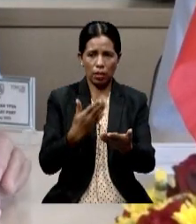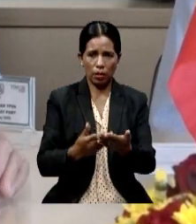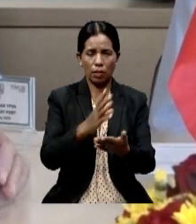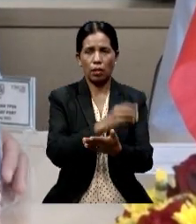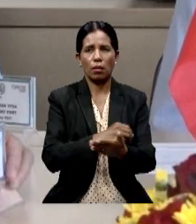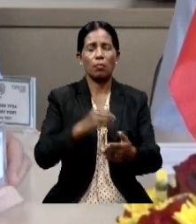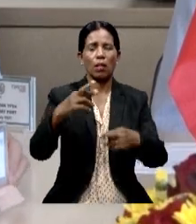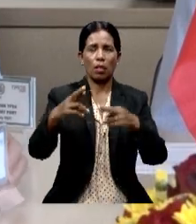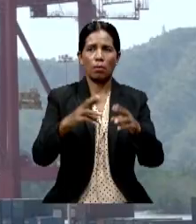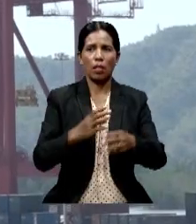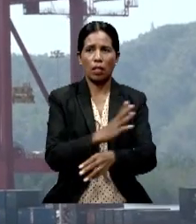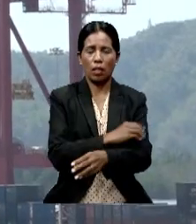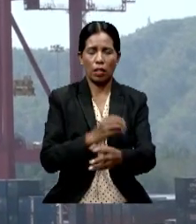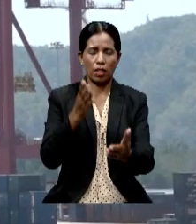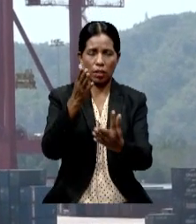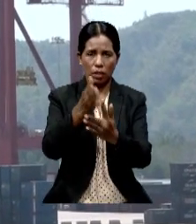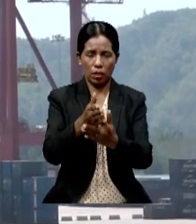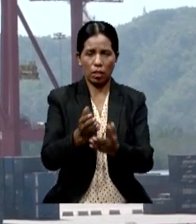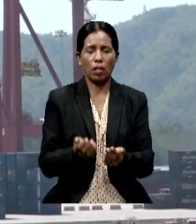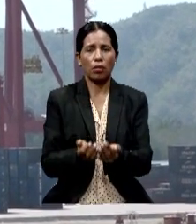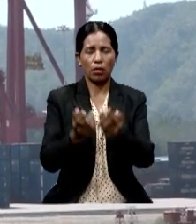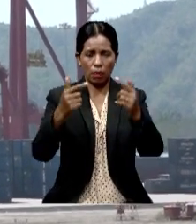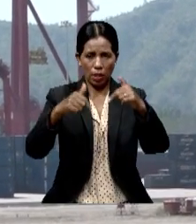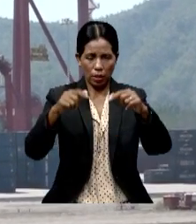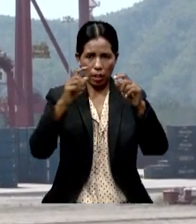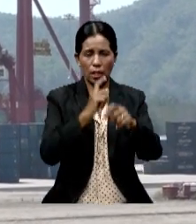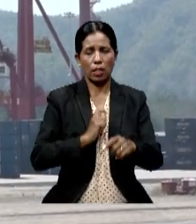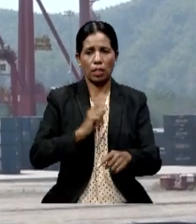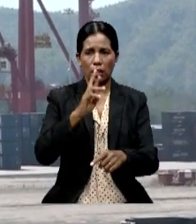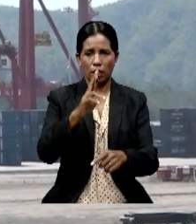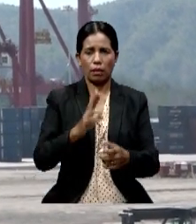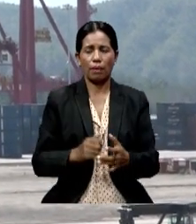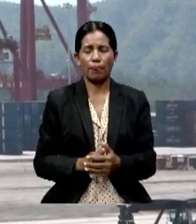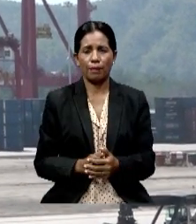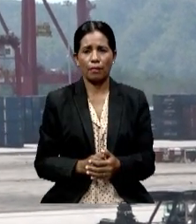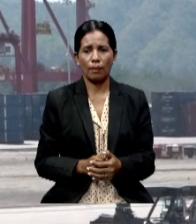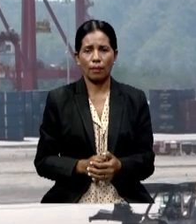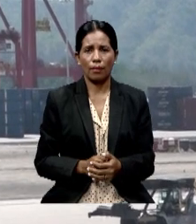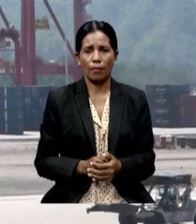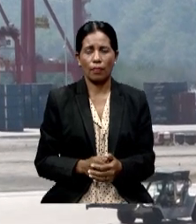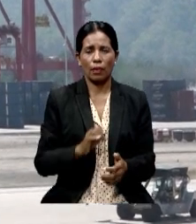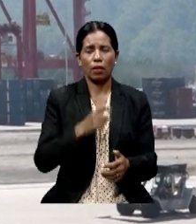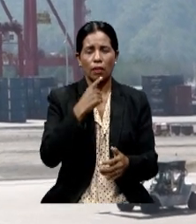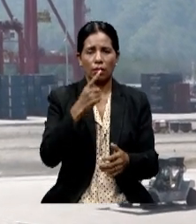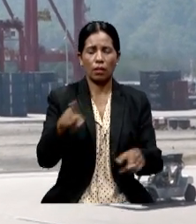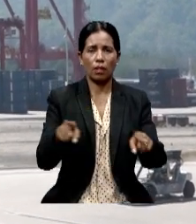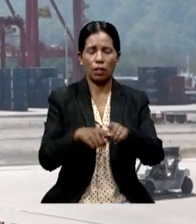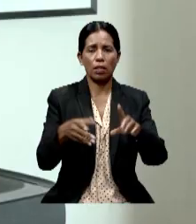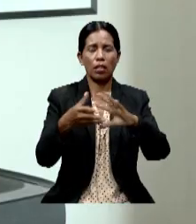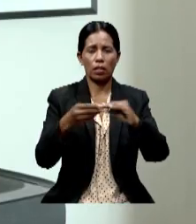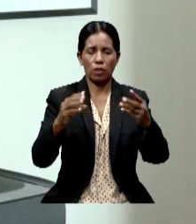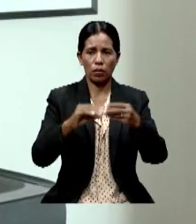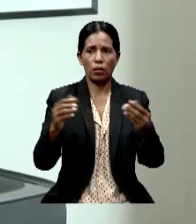baro container sira nebe tama mai iha Porto Tibar. Ya ansa oin hatete kata kirani ansa histori fong nira